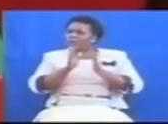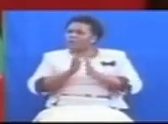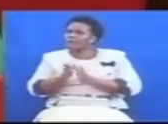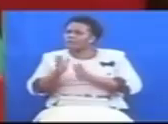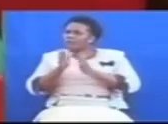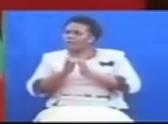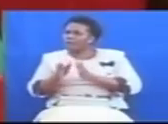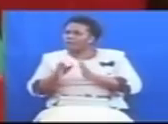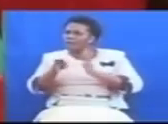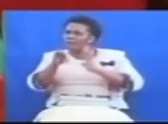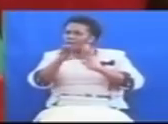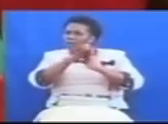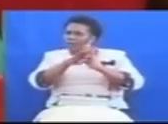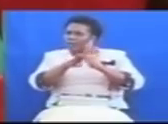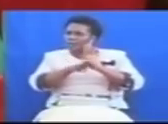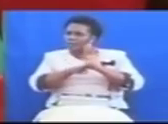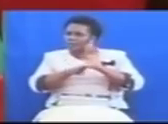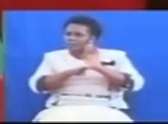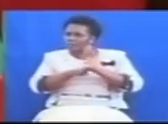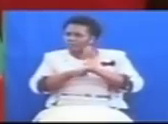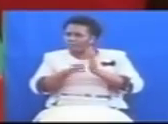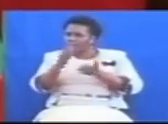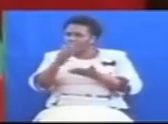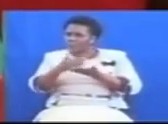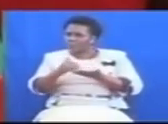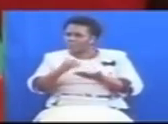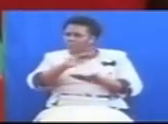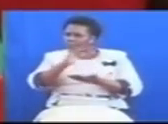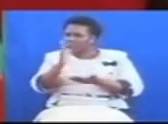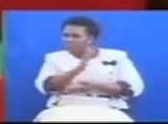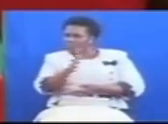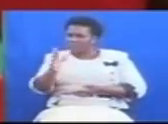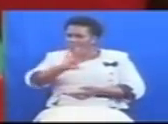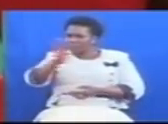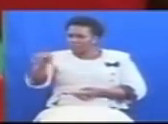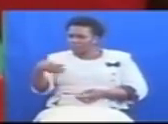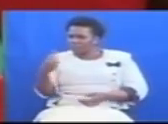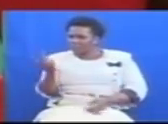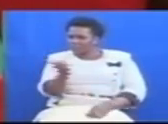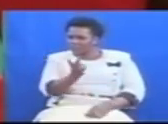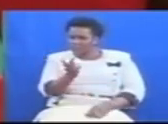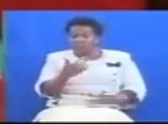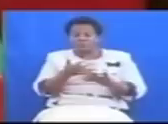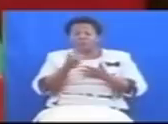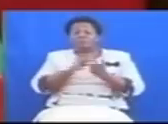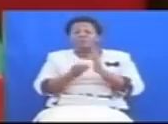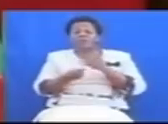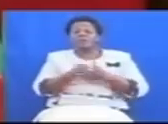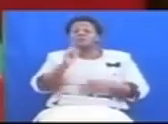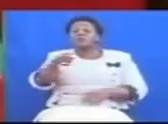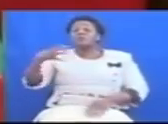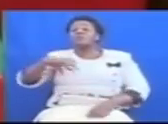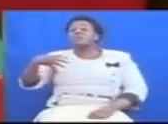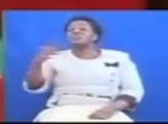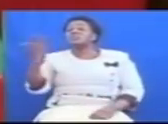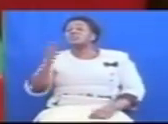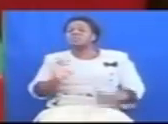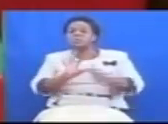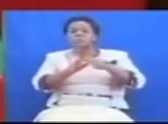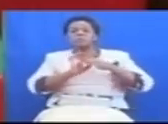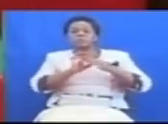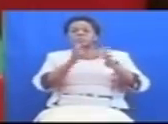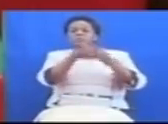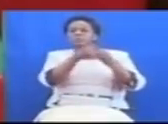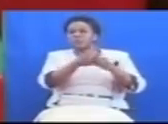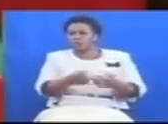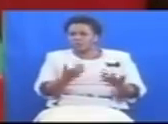baina ya SMZ na CMT? Kwa sababu baadhi ya mawaziri huwa hawashiriki vikao, wanakuwa tayari wanapotaarifu hivyo